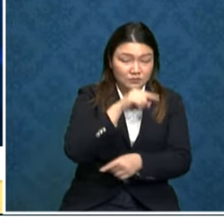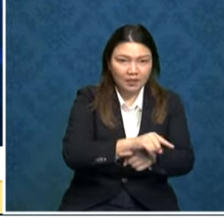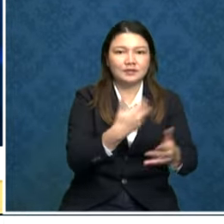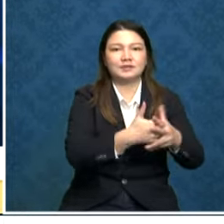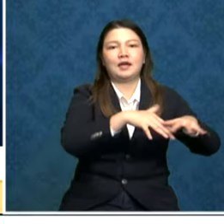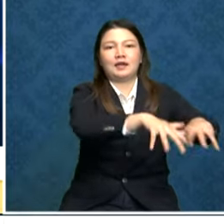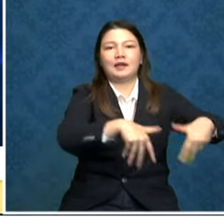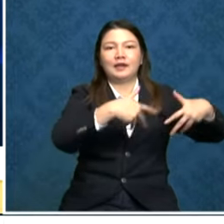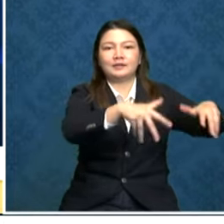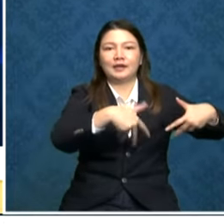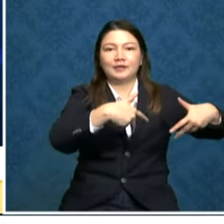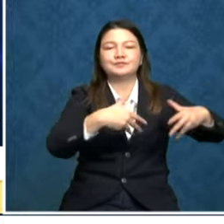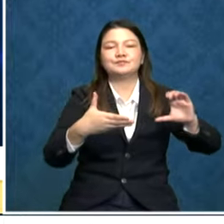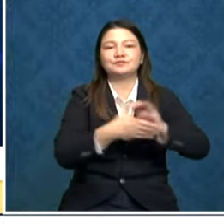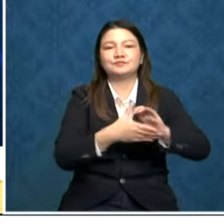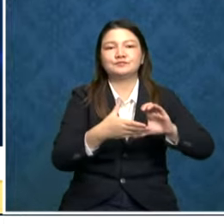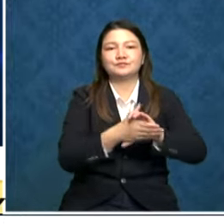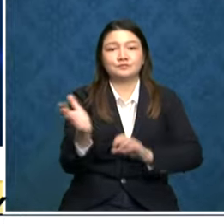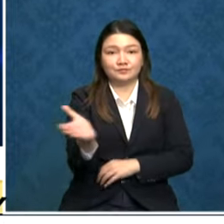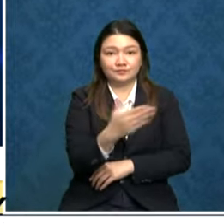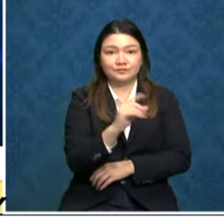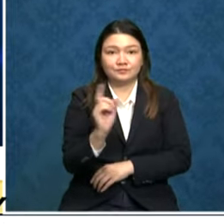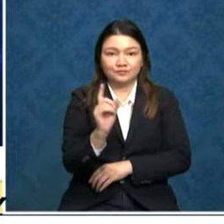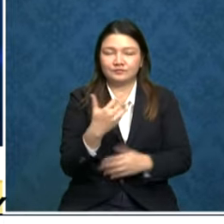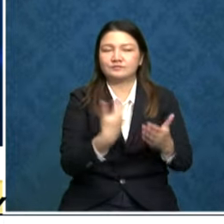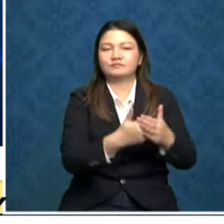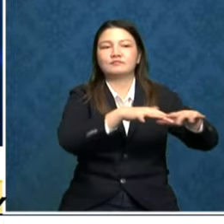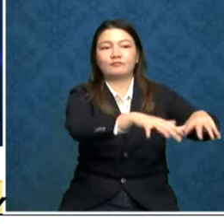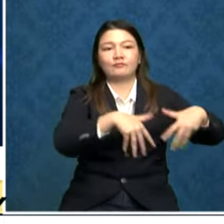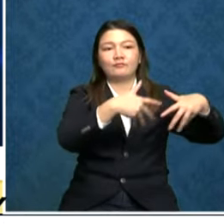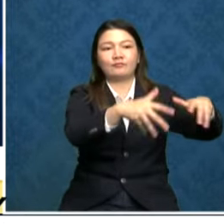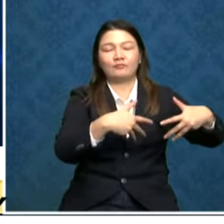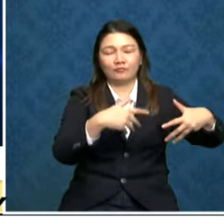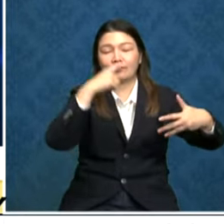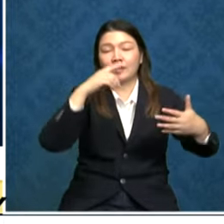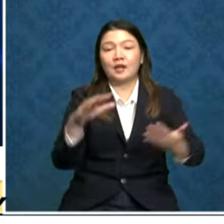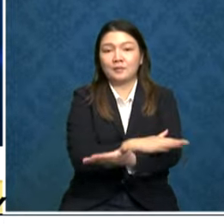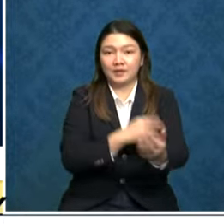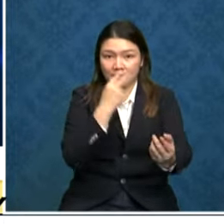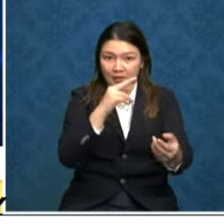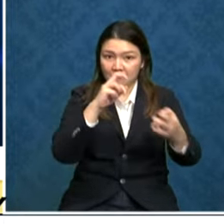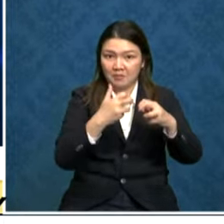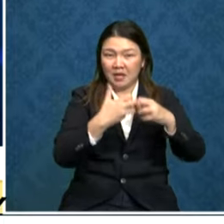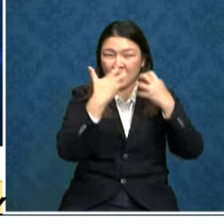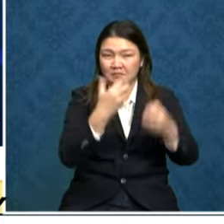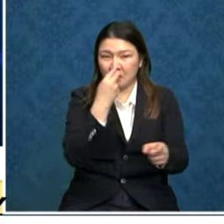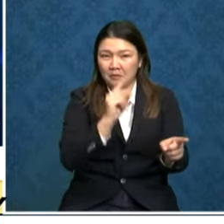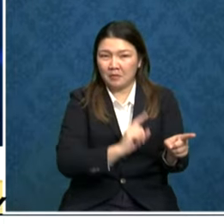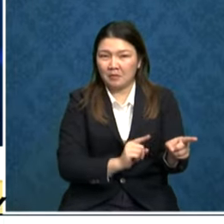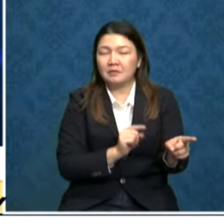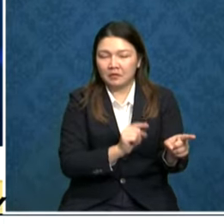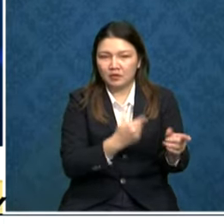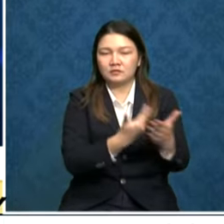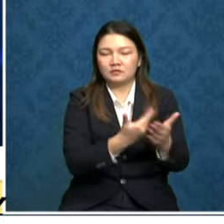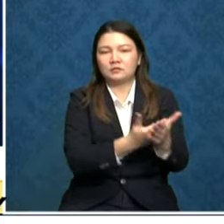ครับขอสไลด์หน้าถัดไปนะครับถ้าพูดถึงฝั่งรายได้ครับท่านประธานประเทศเรามีปัญหาใหญ่ๆอีก 1อย่างครับก็คือการจัดเก็บราย